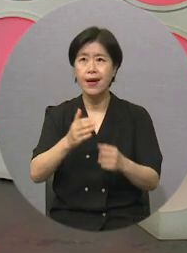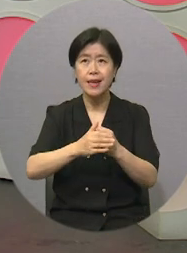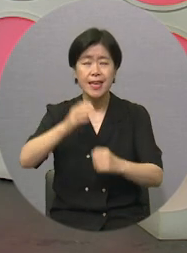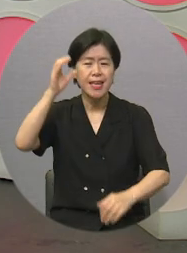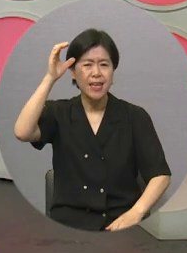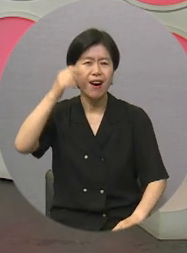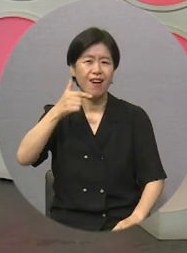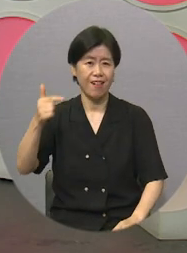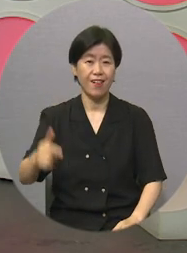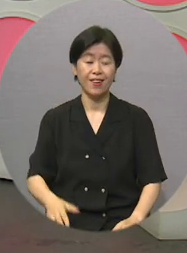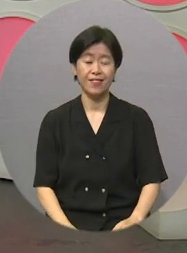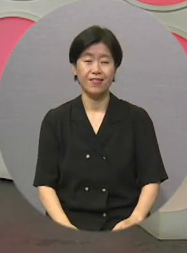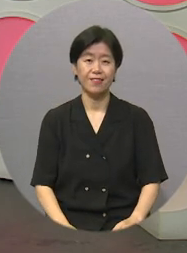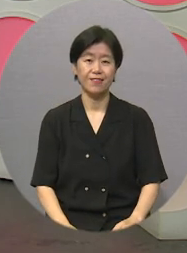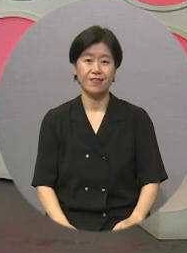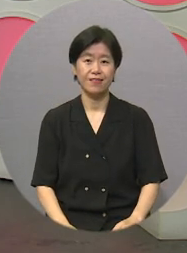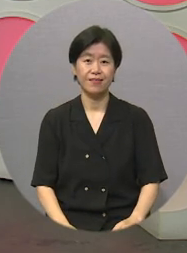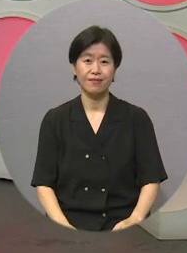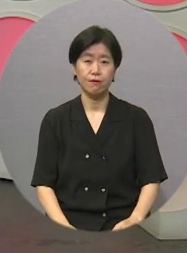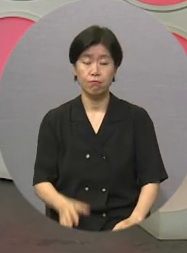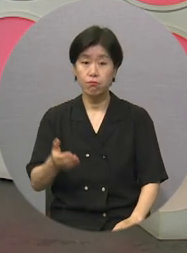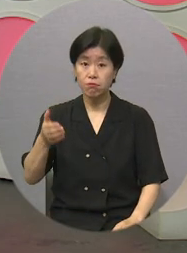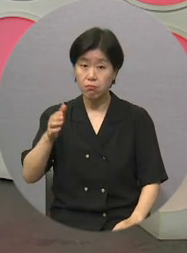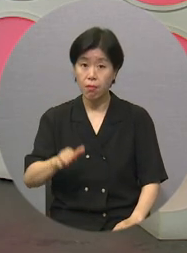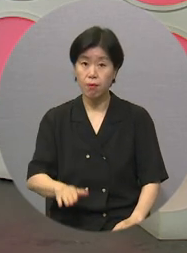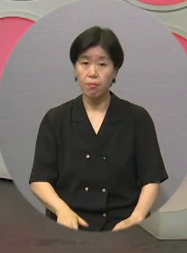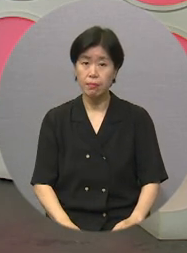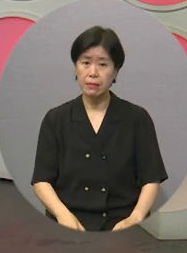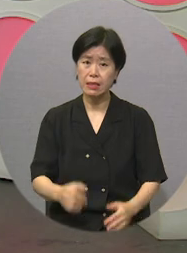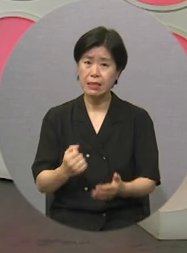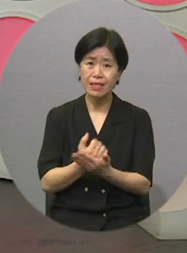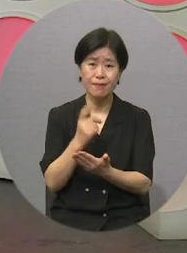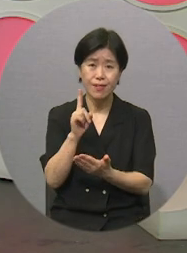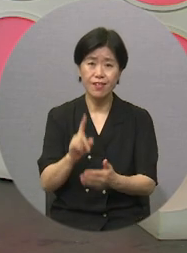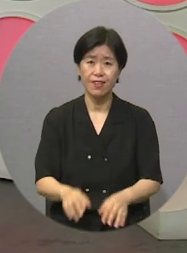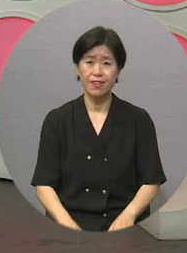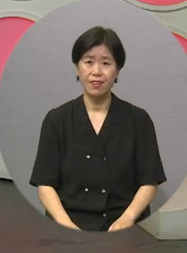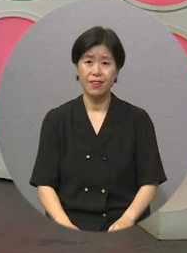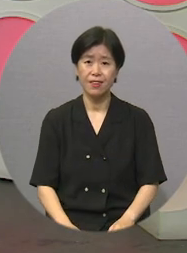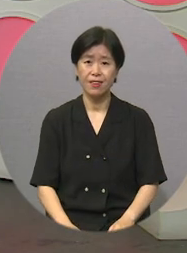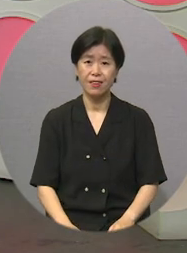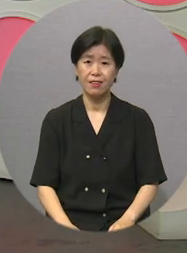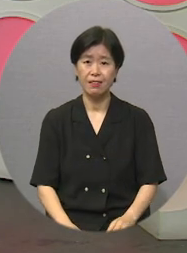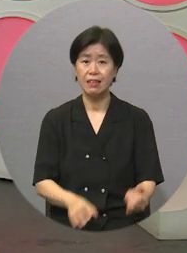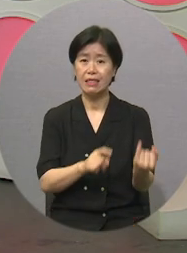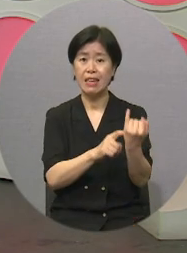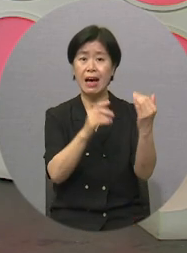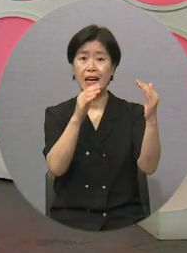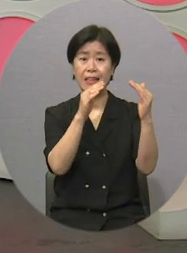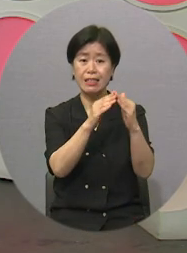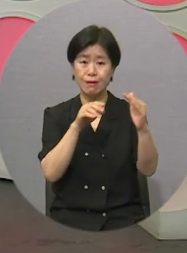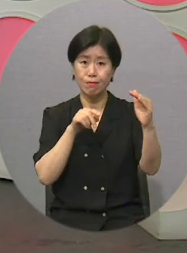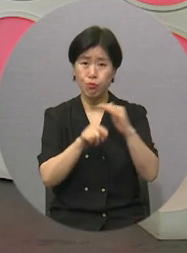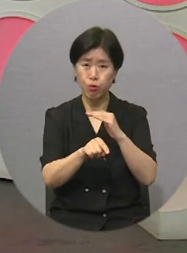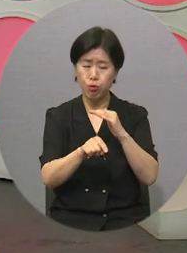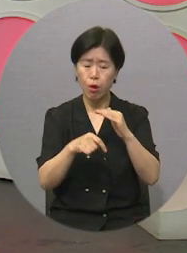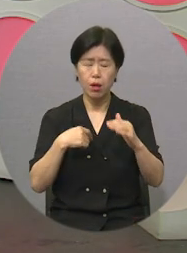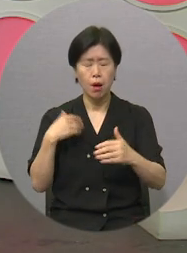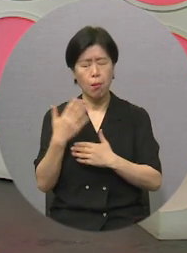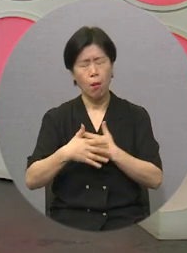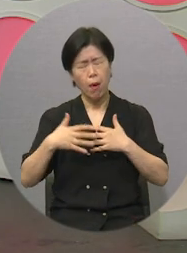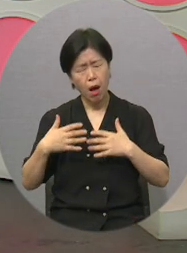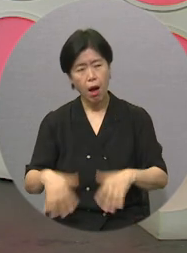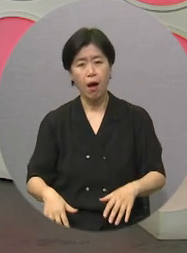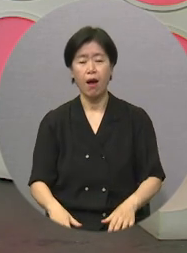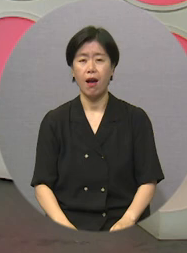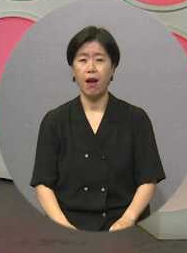저는 내심 기대가 되었습니다. 하지만 안타깝게도 저는 아줌마네 집에 갈몸 상태가